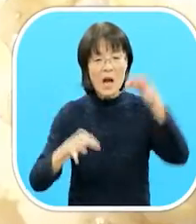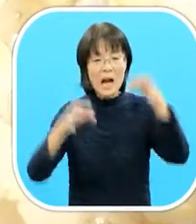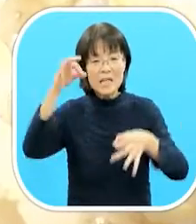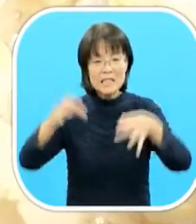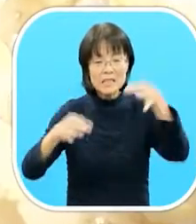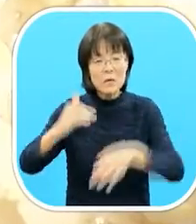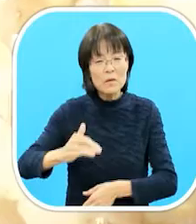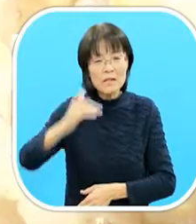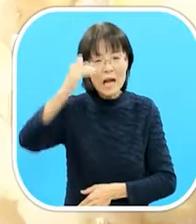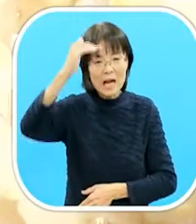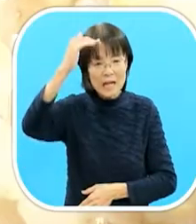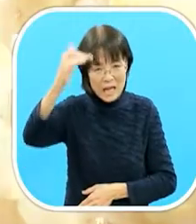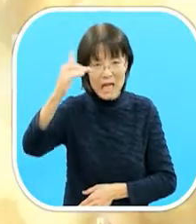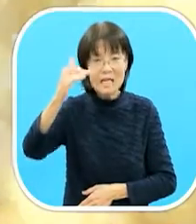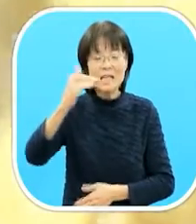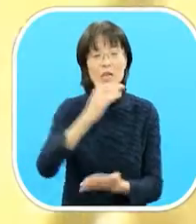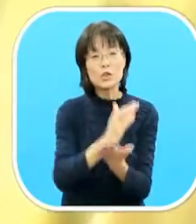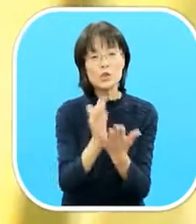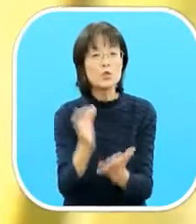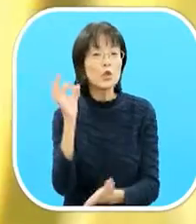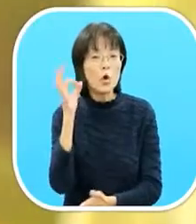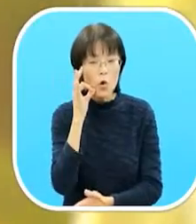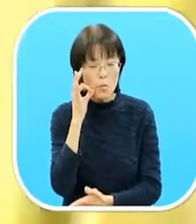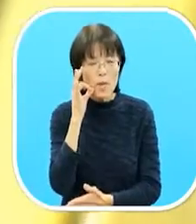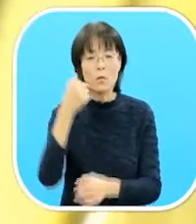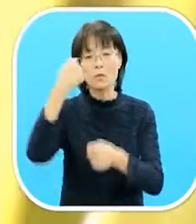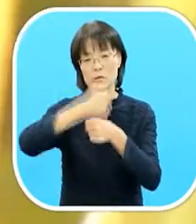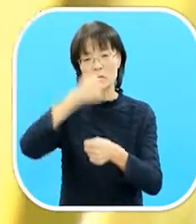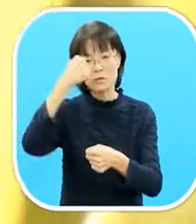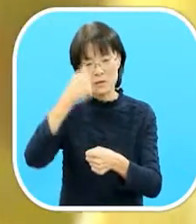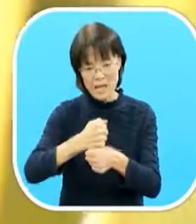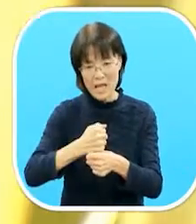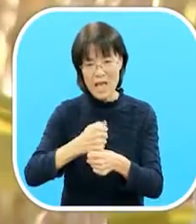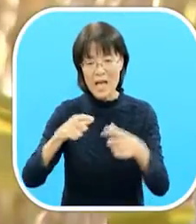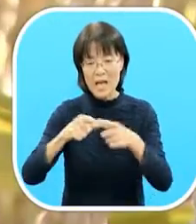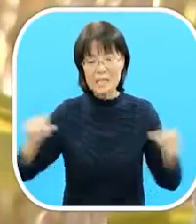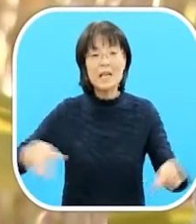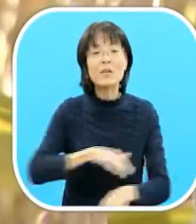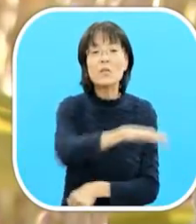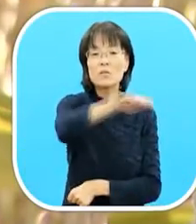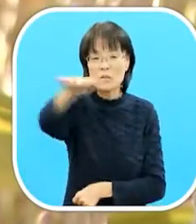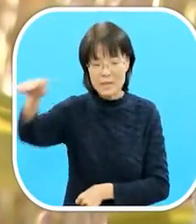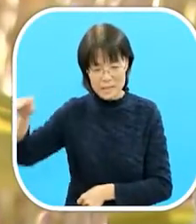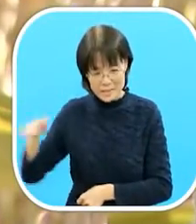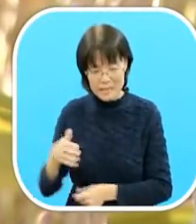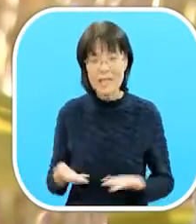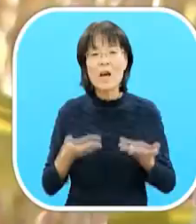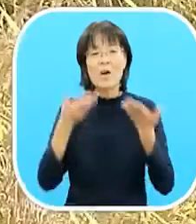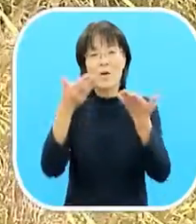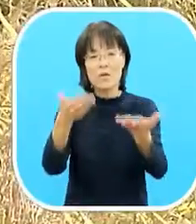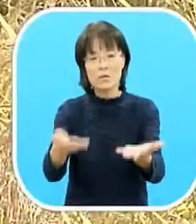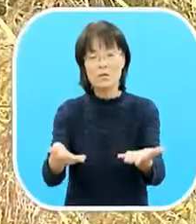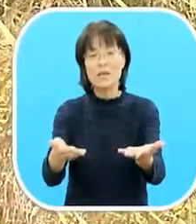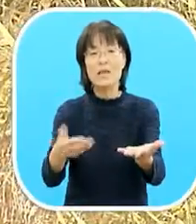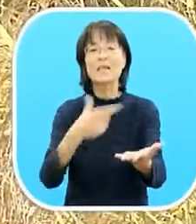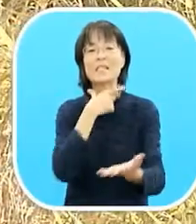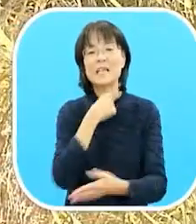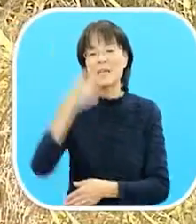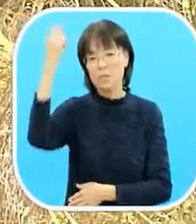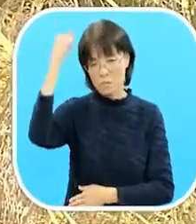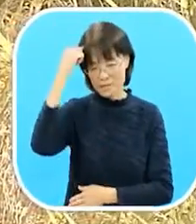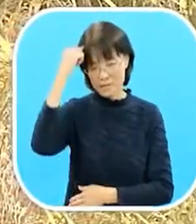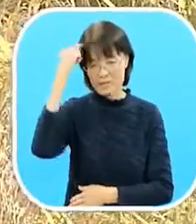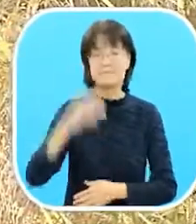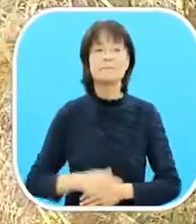価値の高い品種をどんどん作って全国の皆さんにお届けしていきたいと